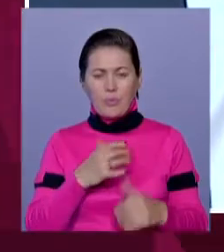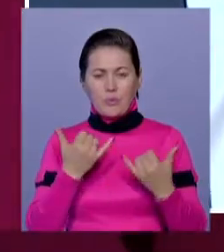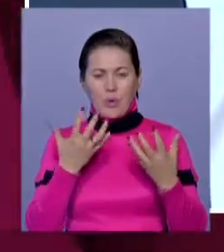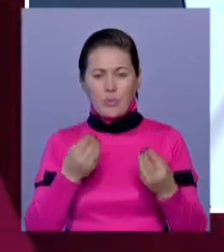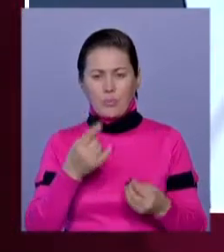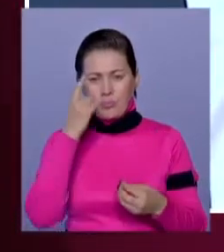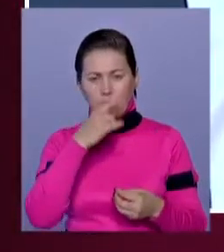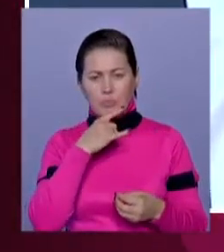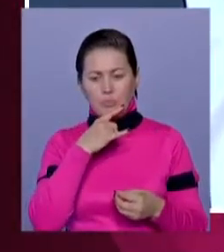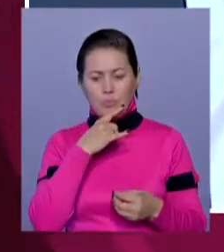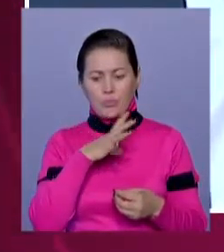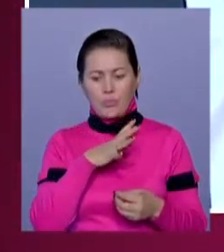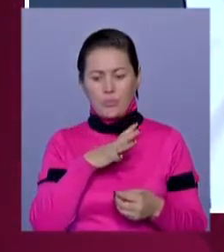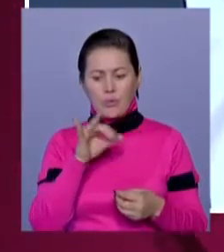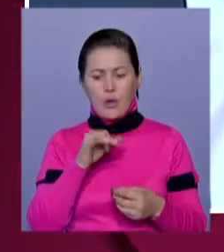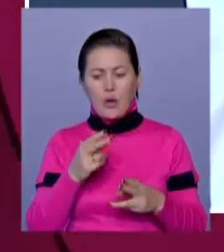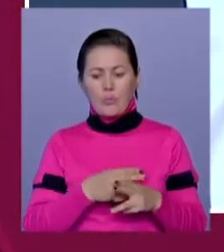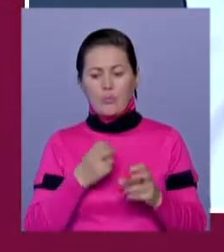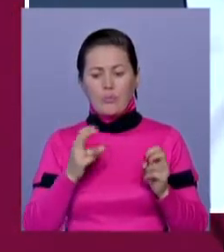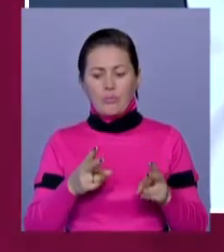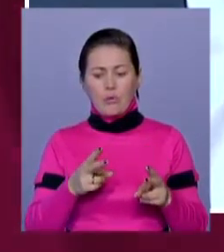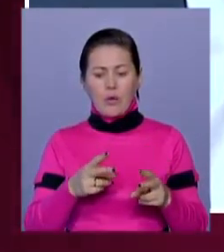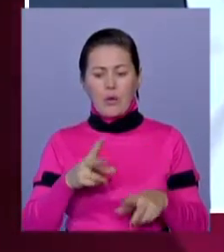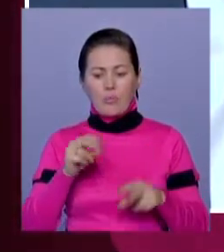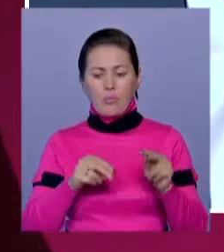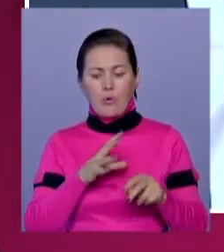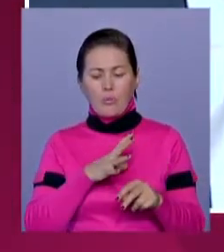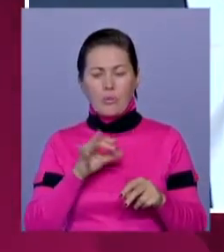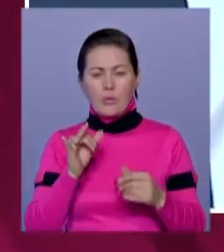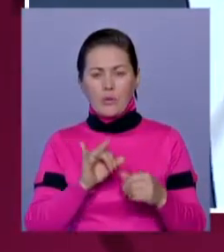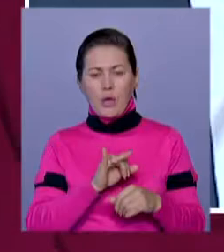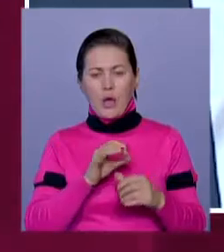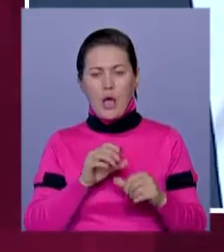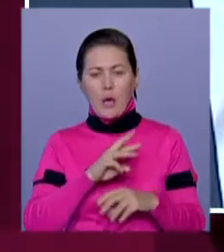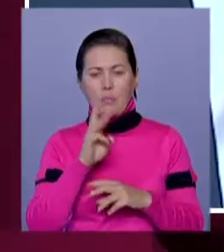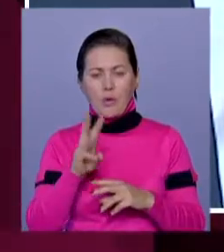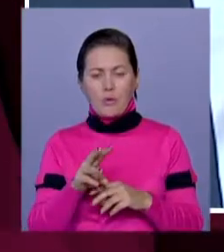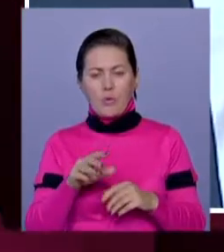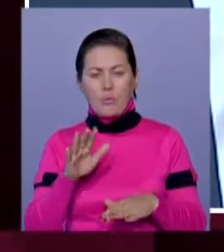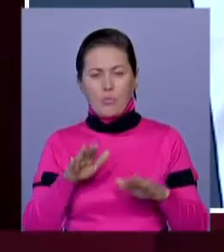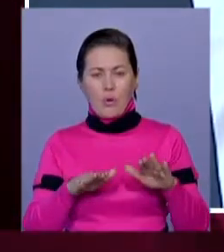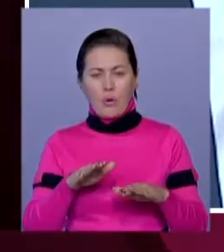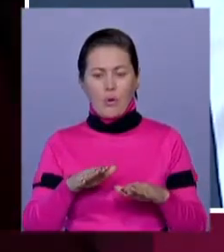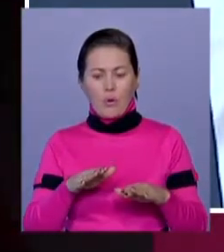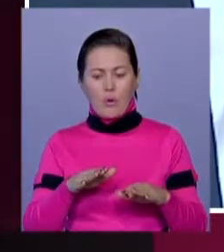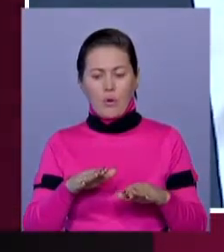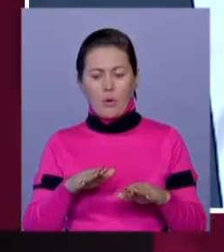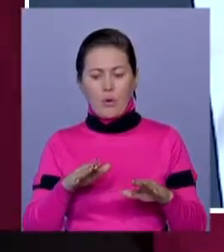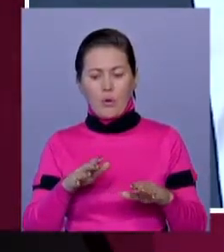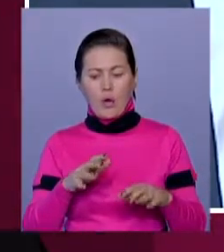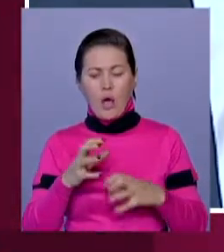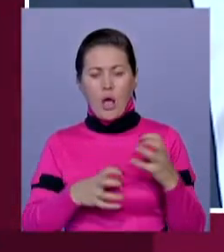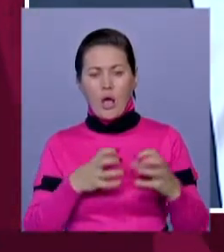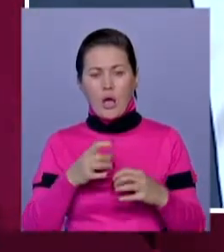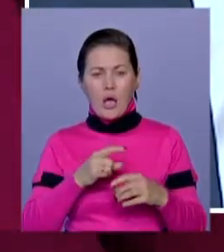күні Қазақстанның қауіпсіздігін ескере отырып, қауіпсіздік қамтамасыз деңгейін және халықаралық